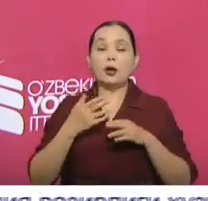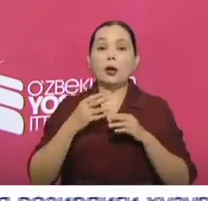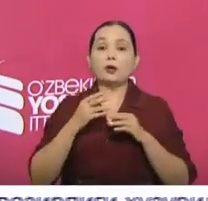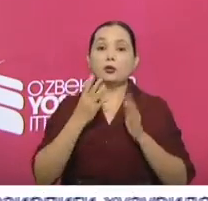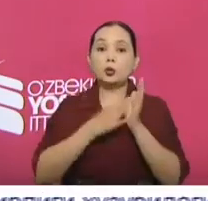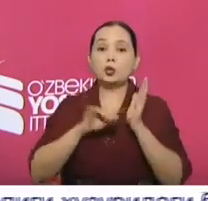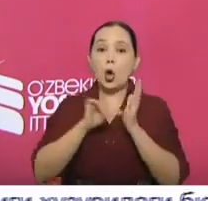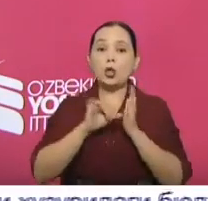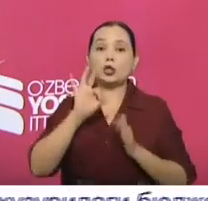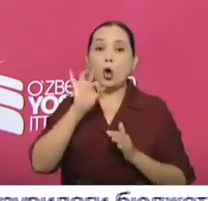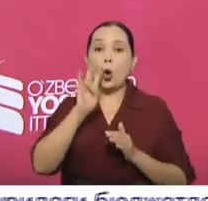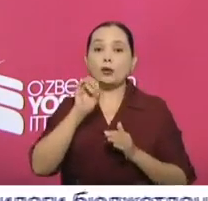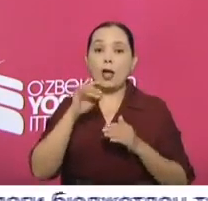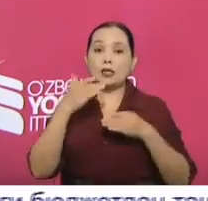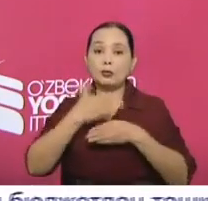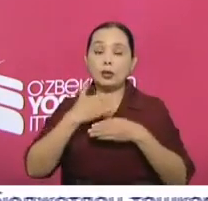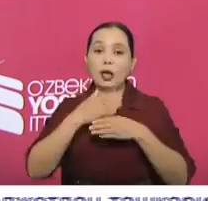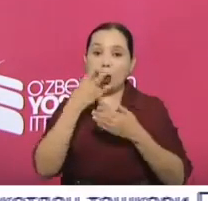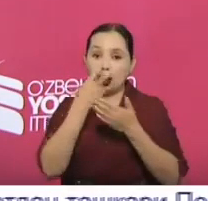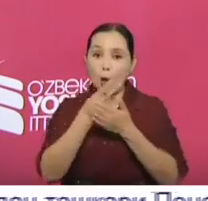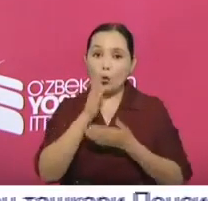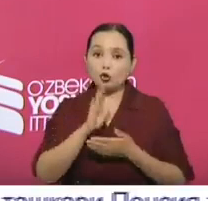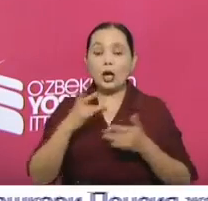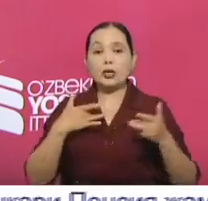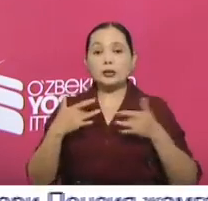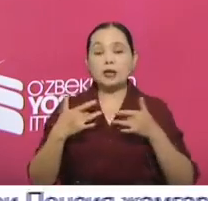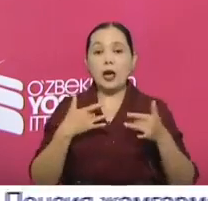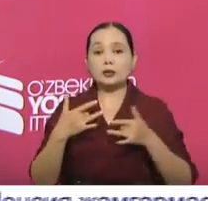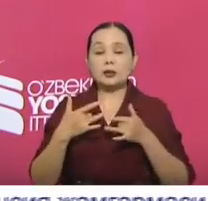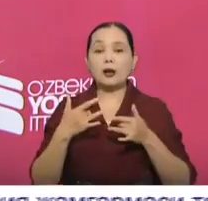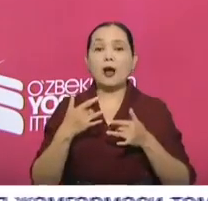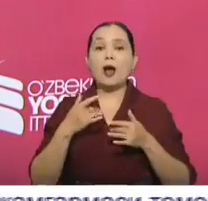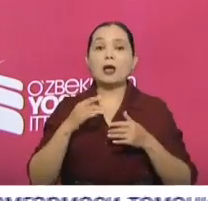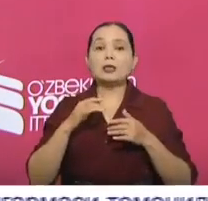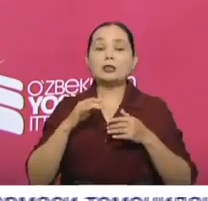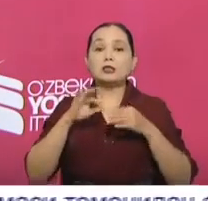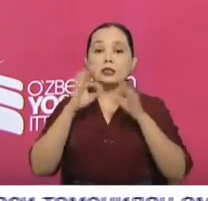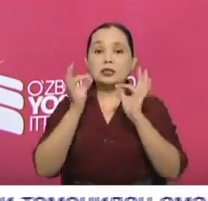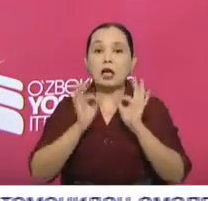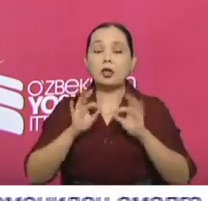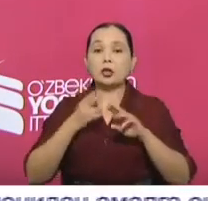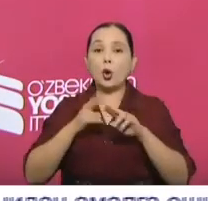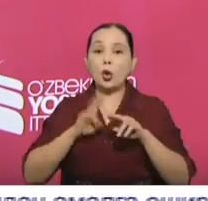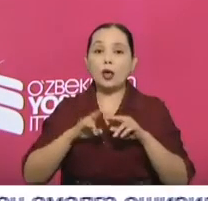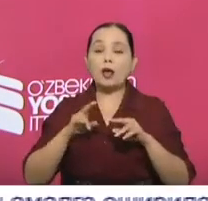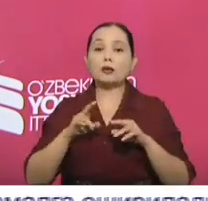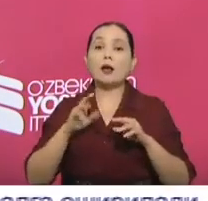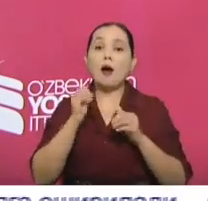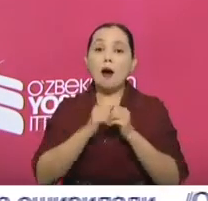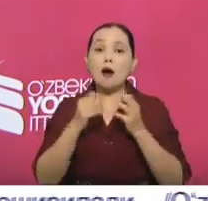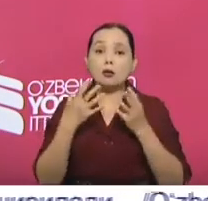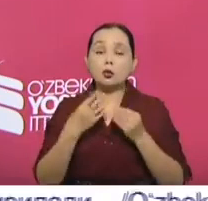онлайн спектакллар намоиш этилди. Шу билан биргаликда театр актёрлари ва санъаткорларнинг ижтимоий тармоқларида ҳар